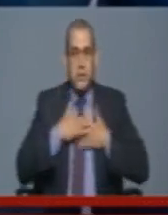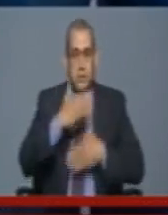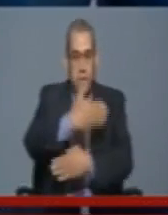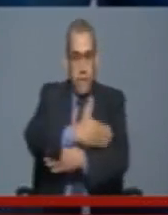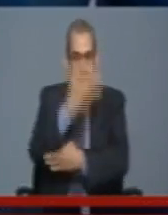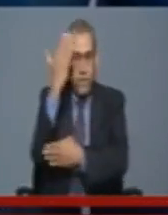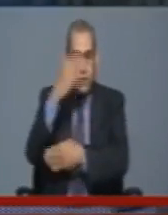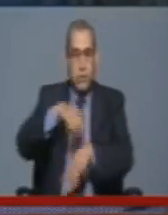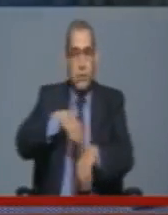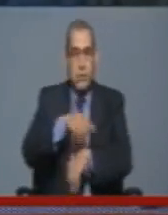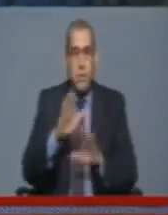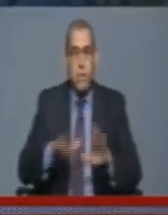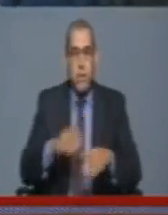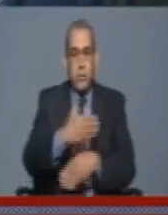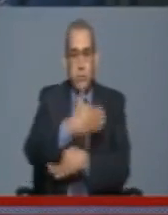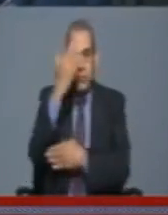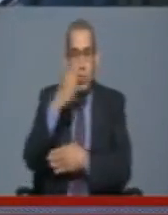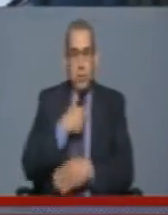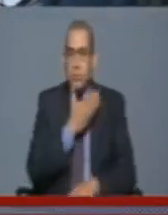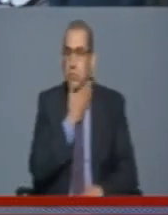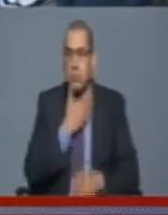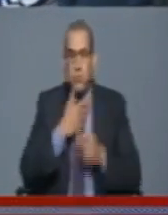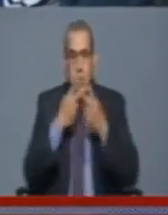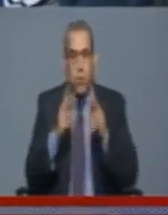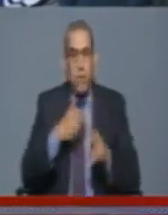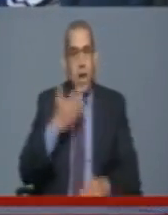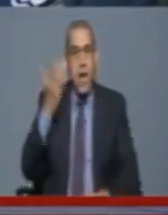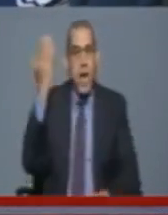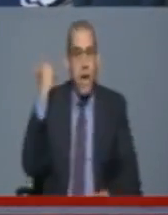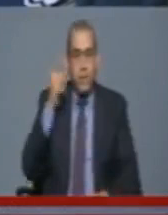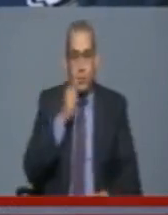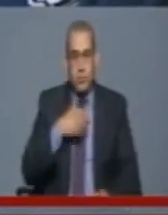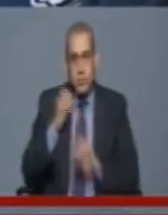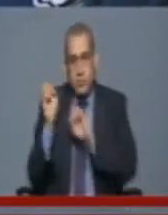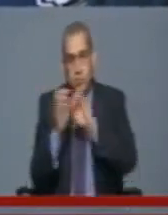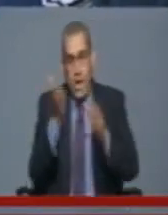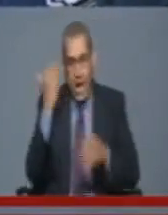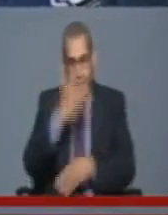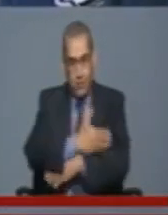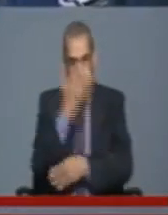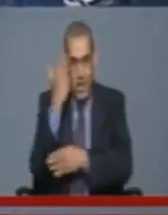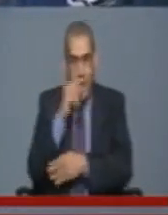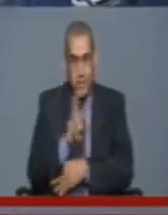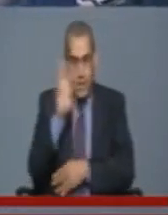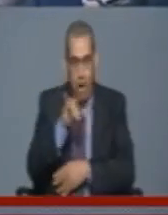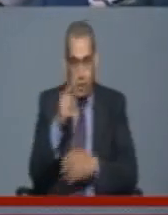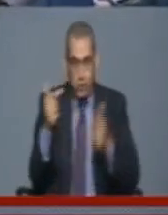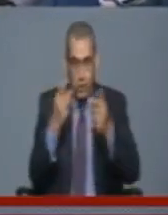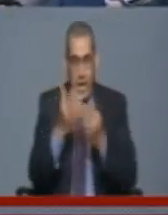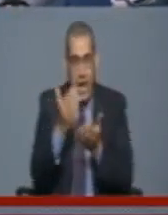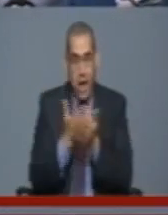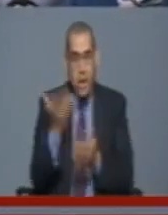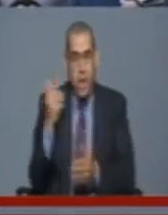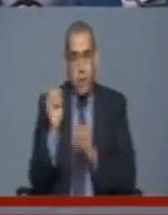مستمر، وكنا مستعدين. احنا قبل كده كنا بندخل قبل موضوع 7 اكتوبر ده ما يقرب من